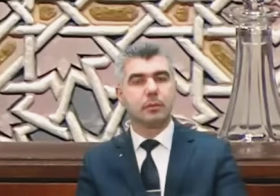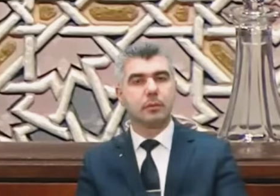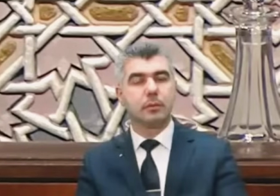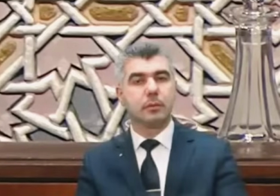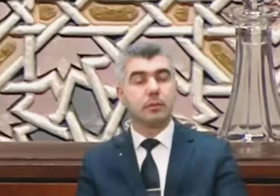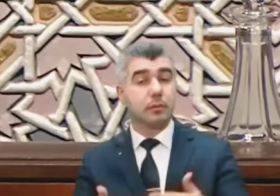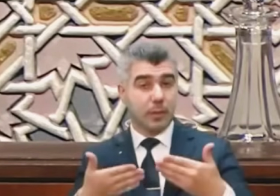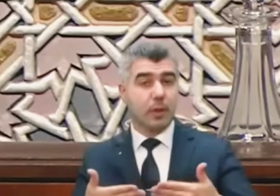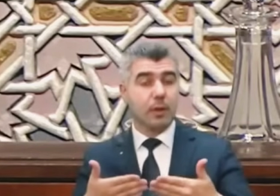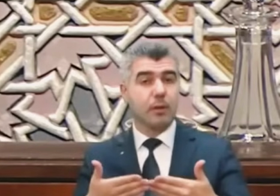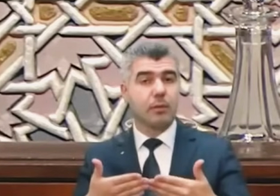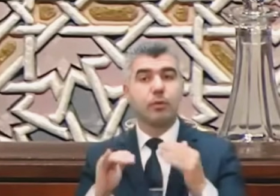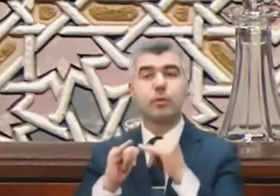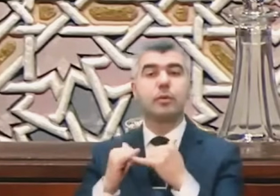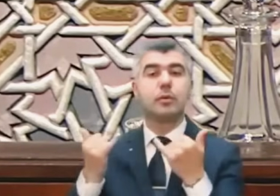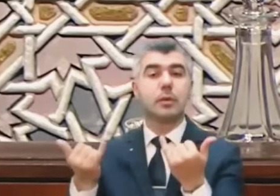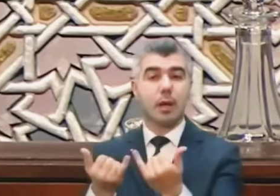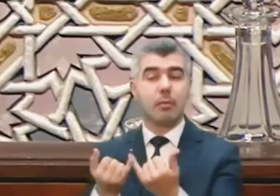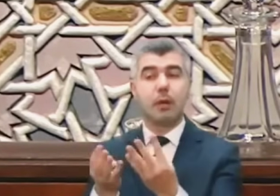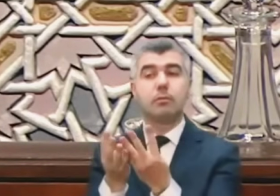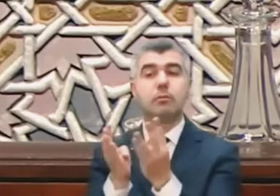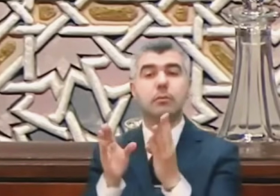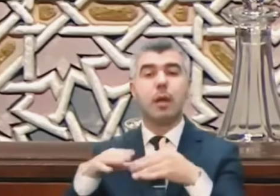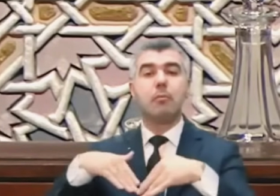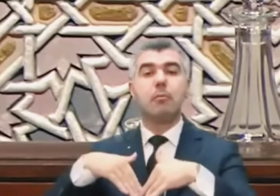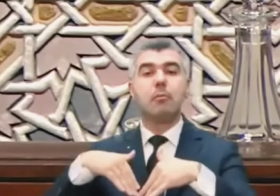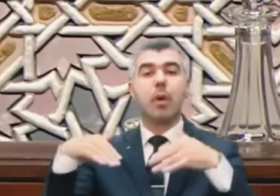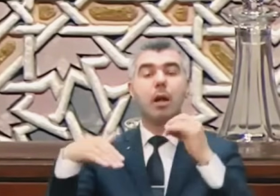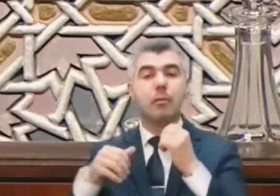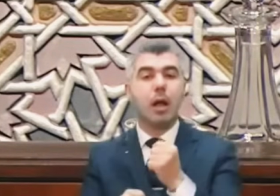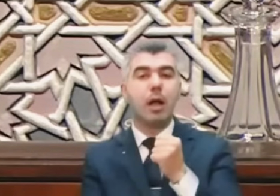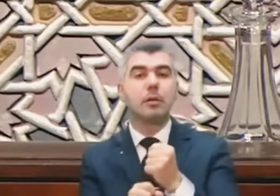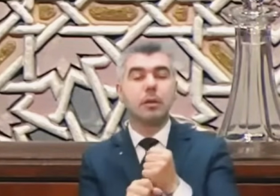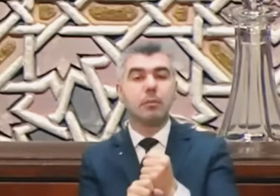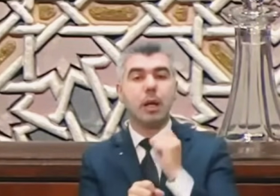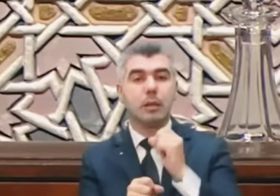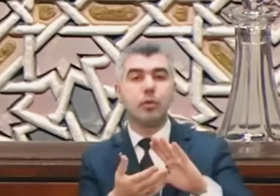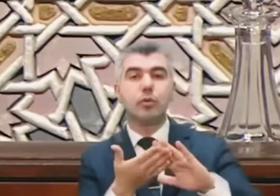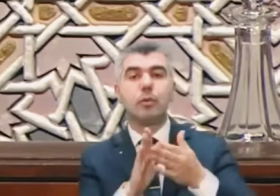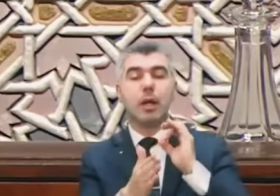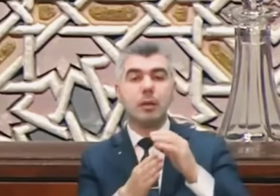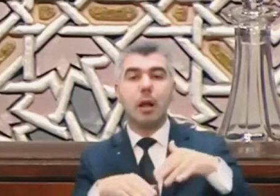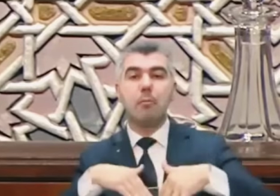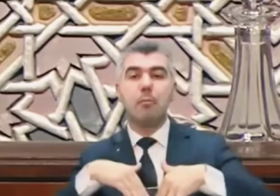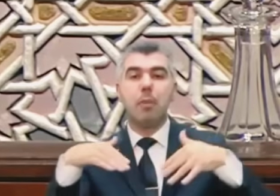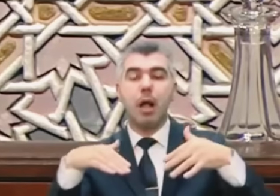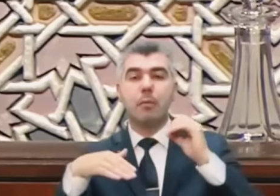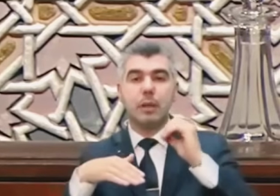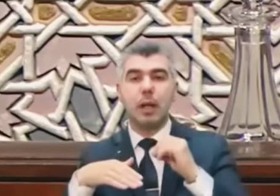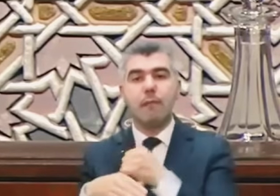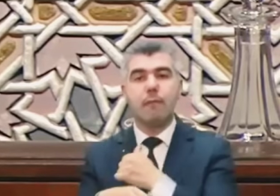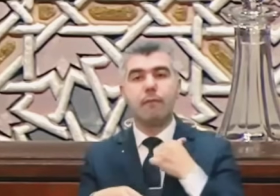يوجد معنا في هذه القاعة وفد برلماني من لجنة عمل النواب بالجمعية الوطنية للجمهورية فيتنام